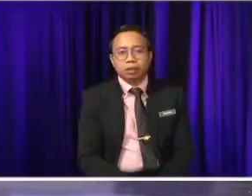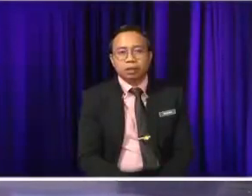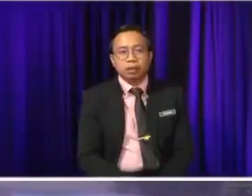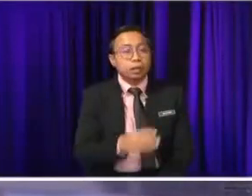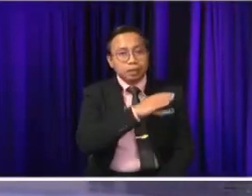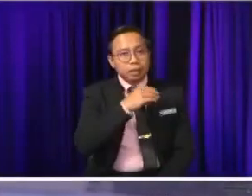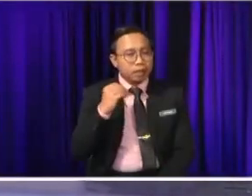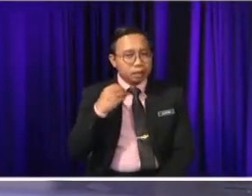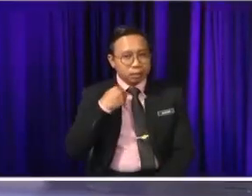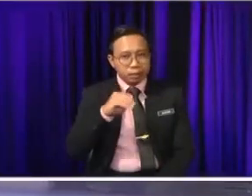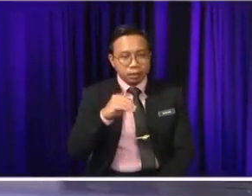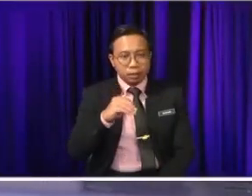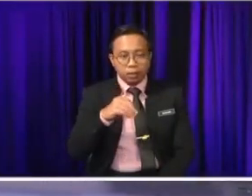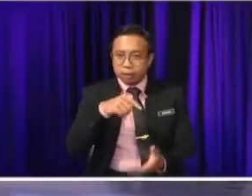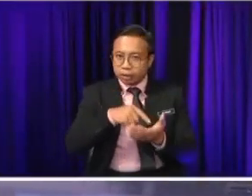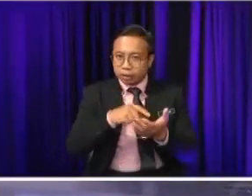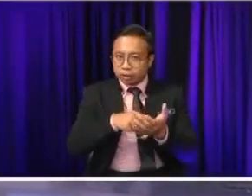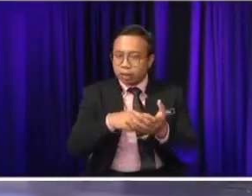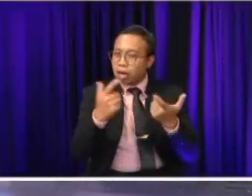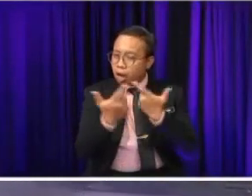juga adalah pemain